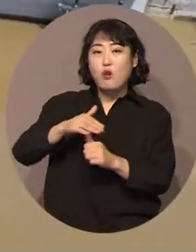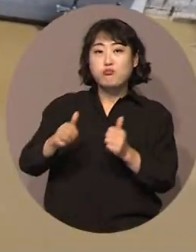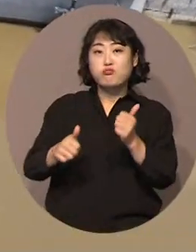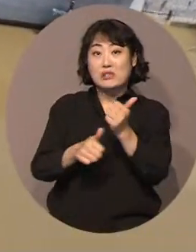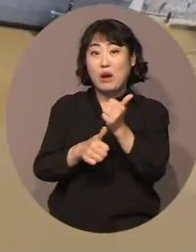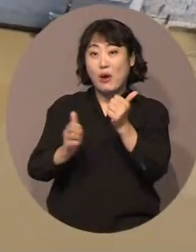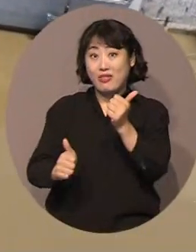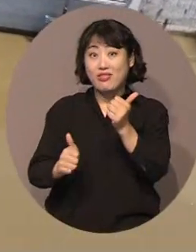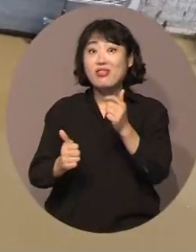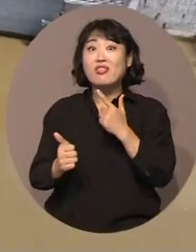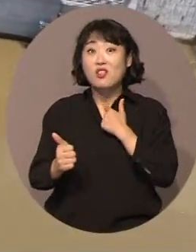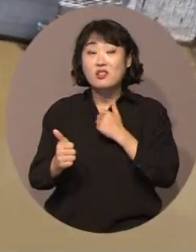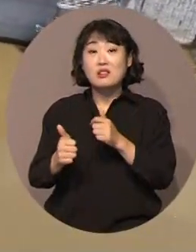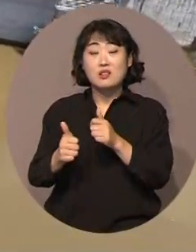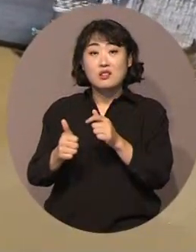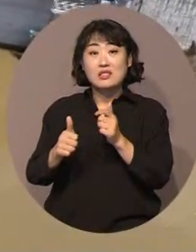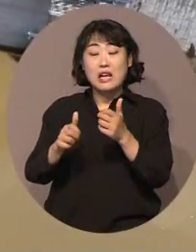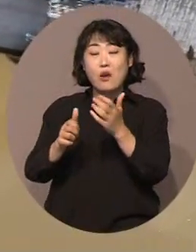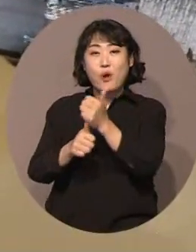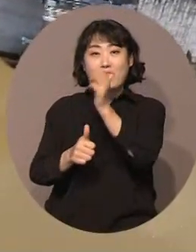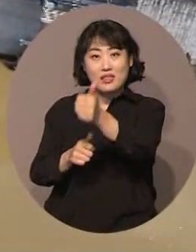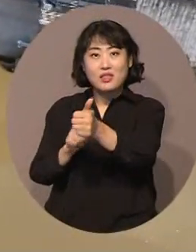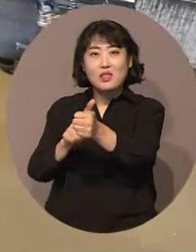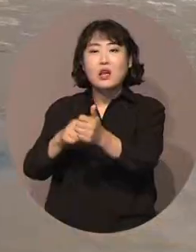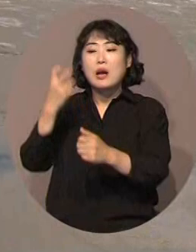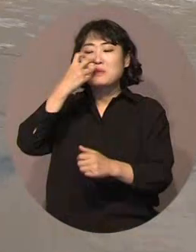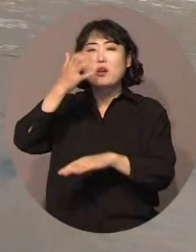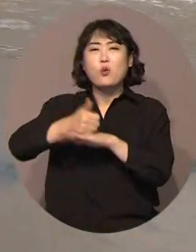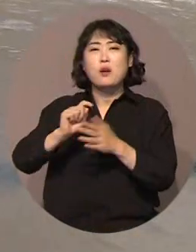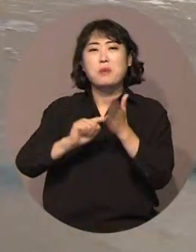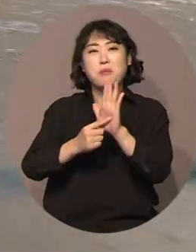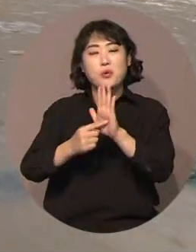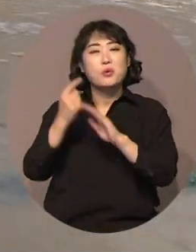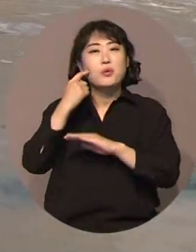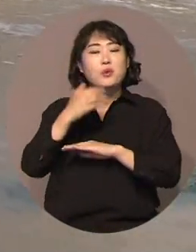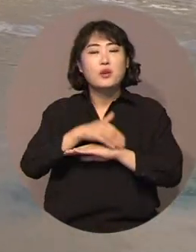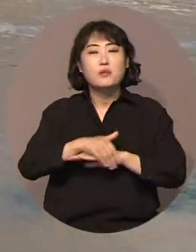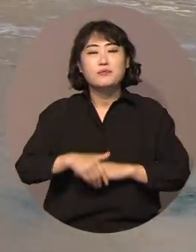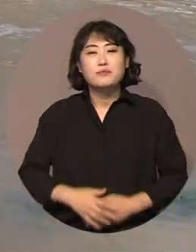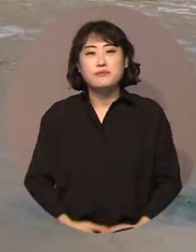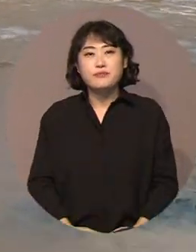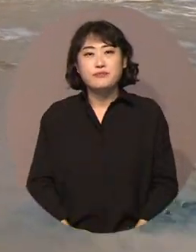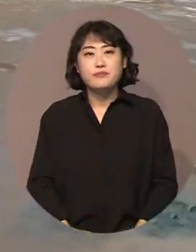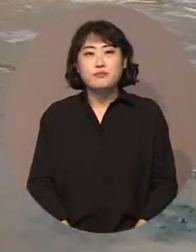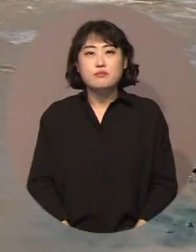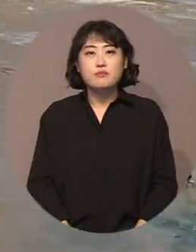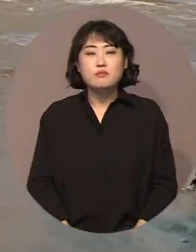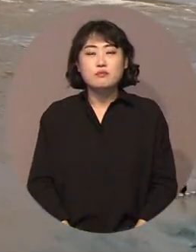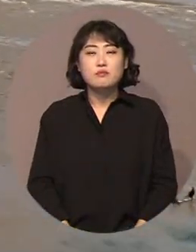부당하게 개입했다는 내용의 감사 결과를 발표할 예정입니다 MBC 뉴스 박선진입니다